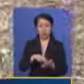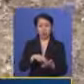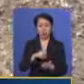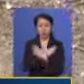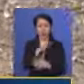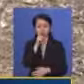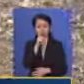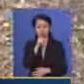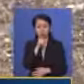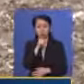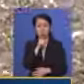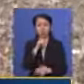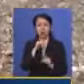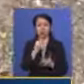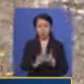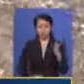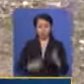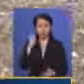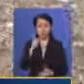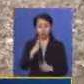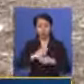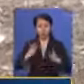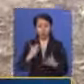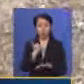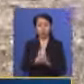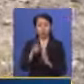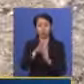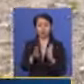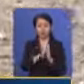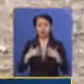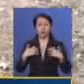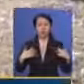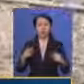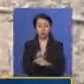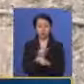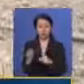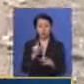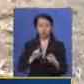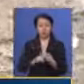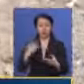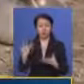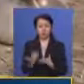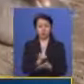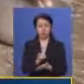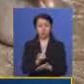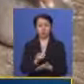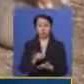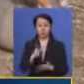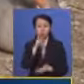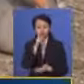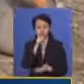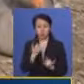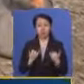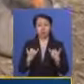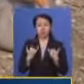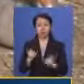удар по экономике будет большой, но сейчас основная задача ветеринаров, директоров хозяйств и эпидемиологов – спасти еще уцелевшую птицу. Для